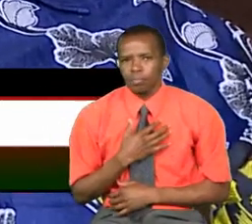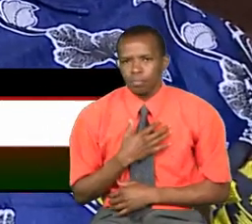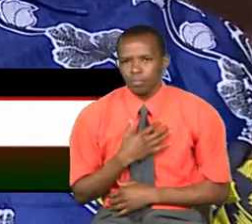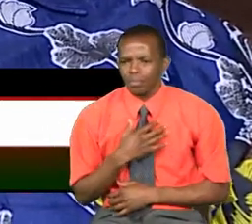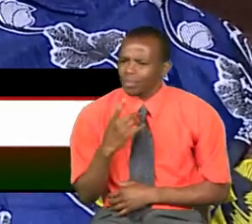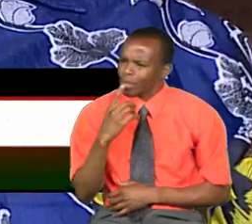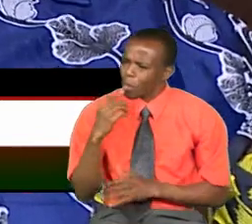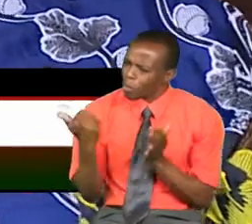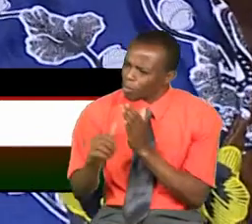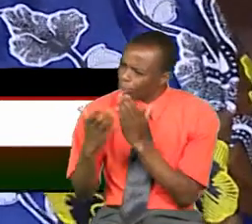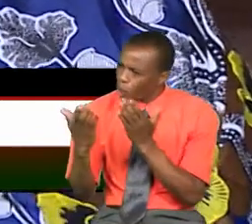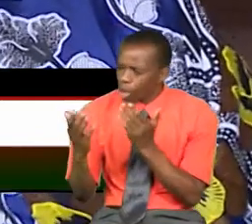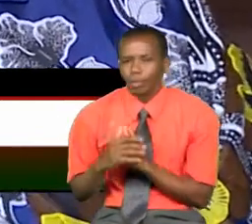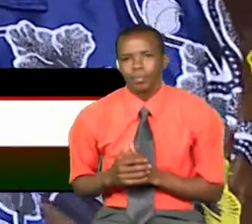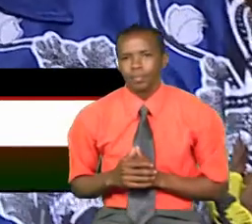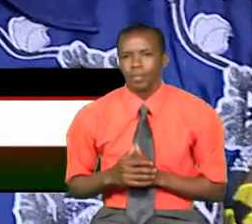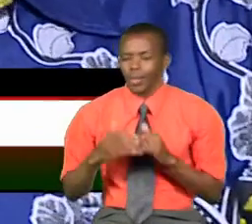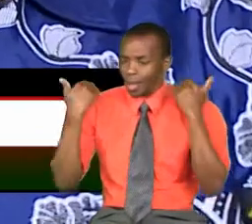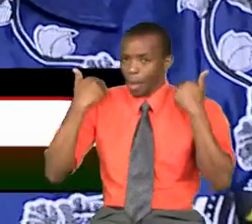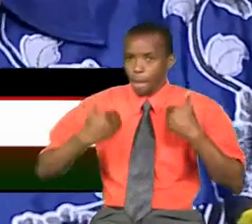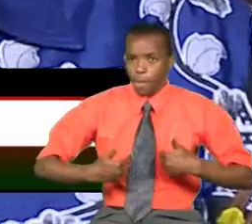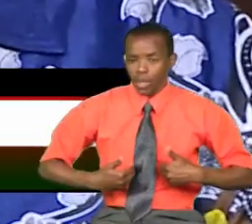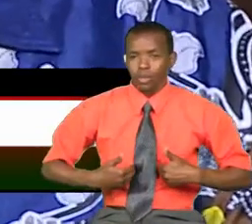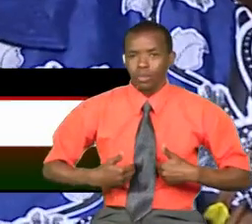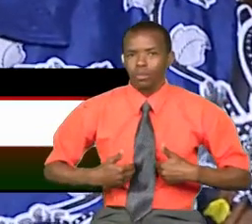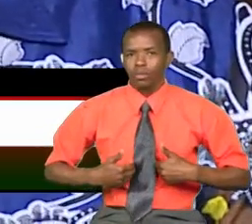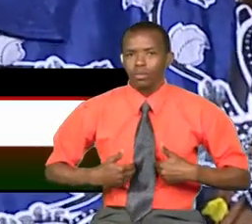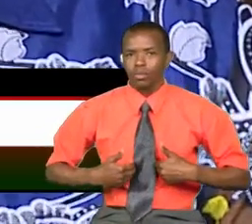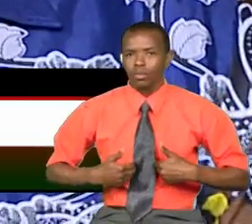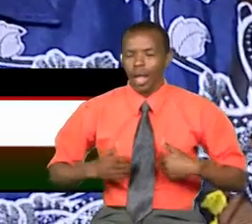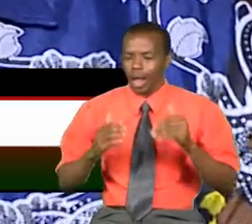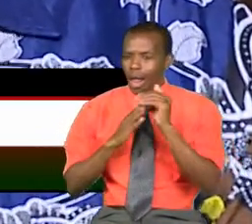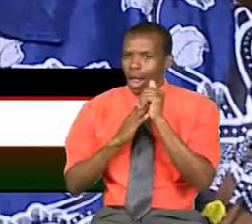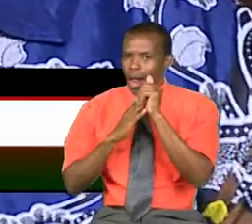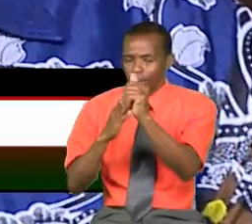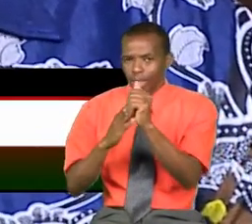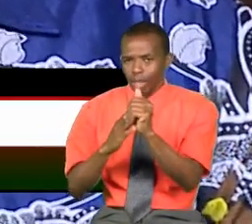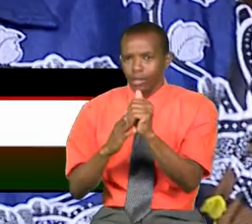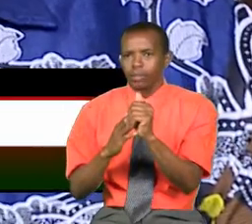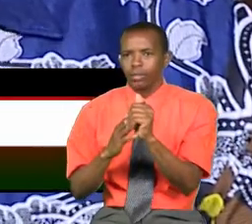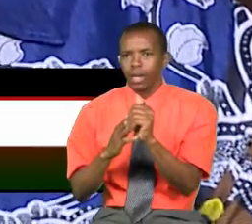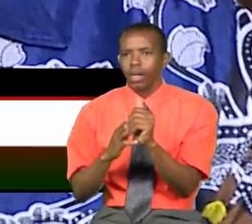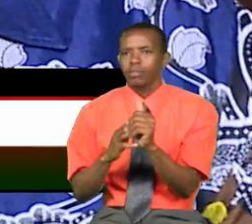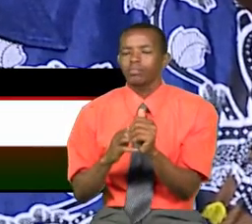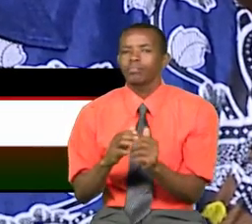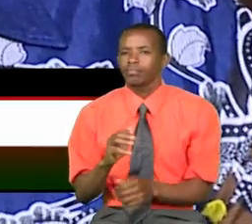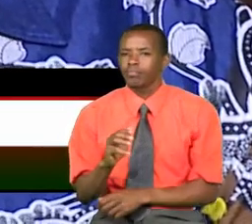Sema kuna nini? Na wakati huo mimi nilikuwa ni mkuu wa idhaa ya